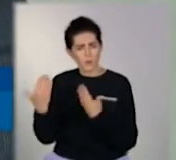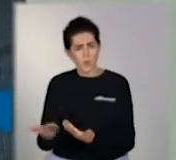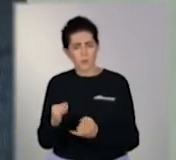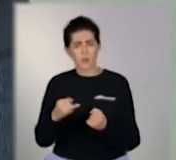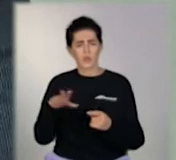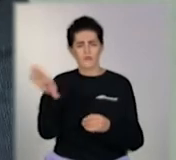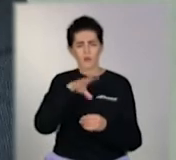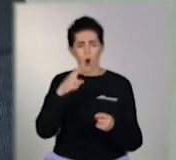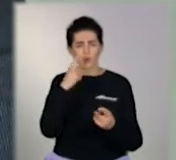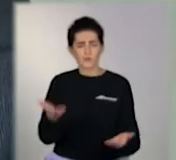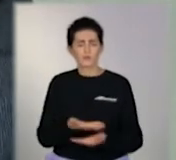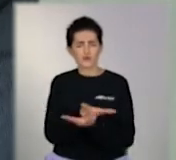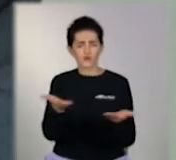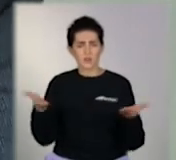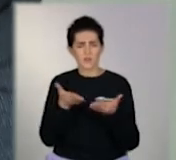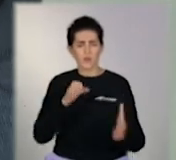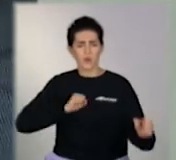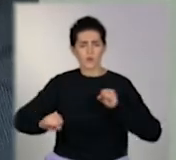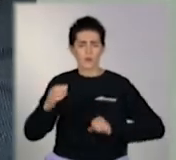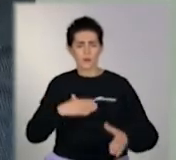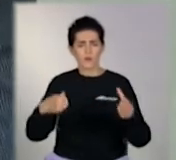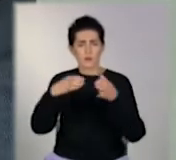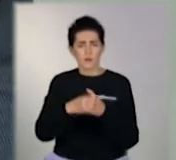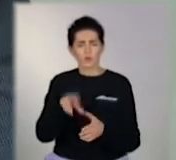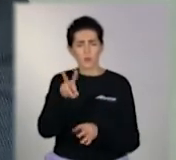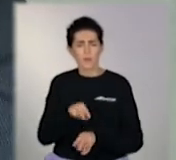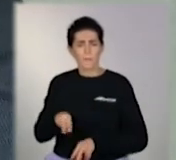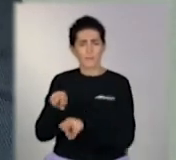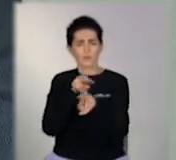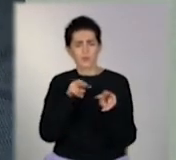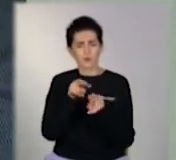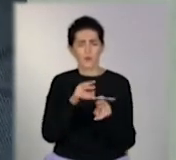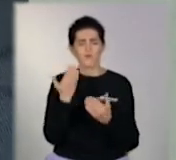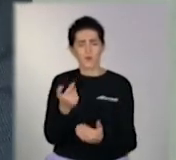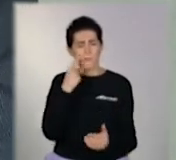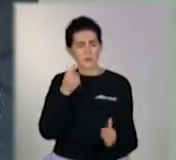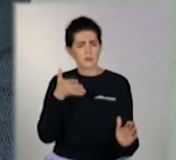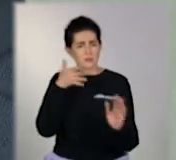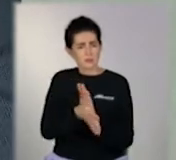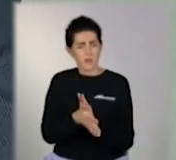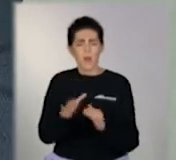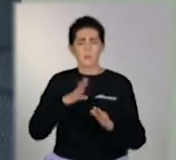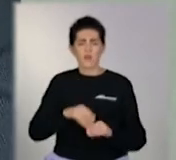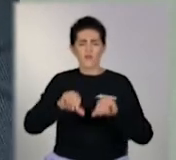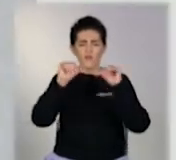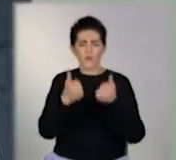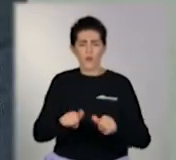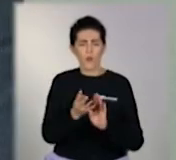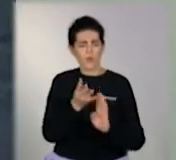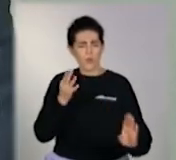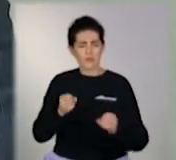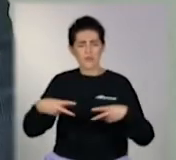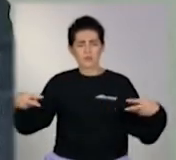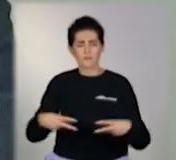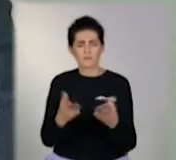громадяни, представники міжнародних організацій, которые наблюдают за этим процессом, за его прозрачностью. Также была сформирована очередь из